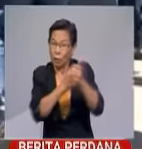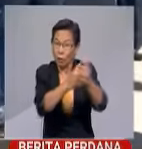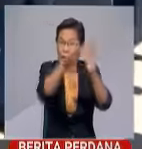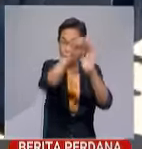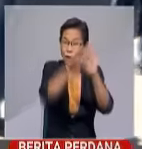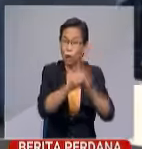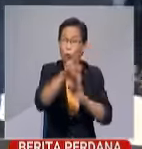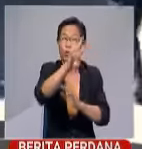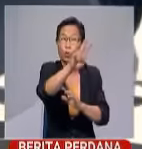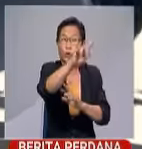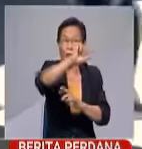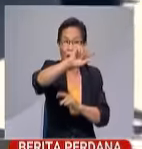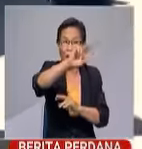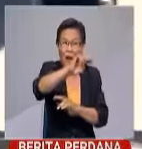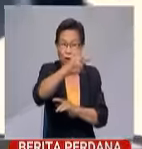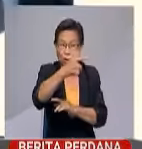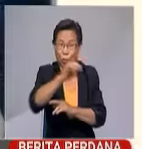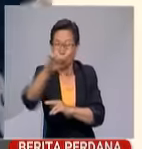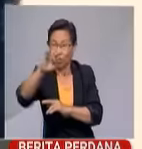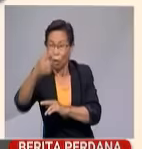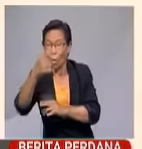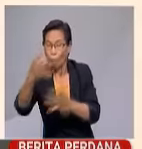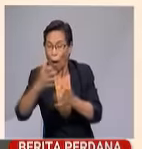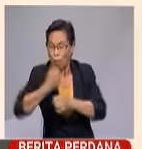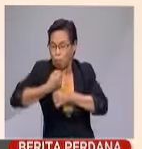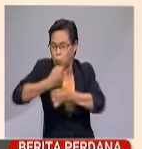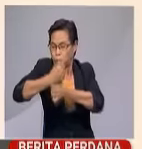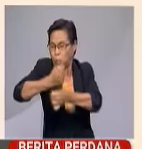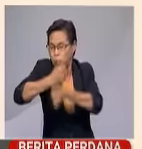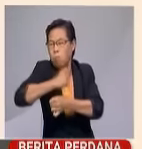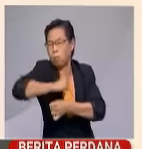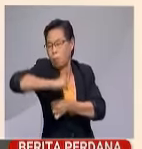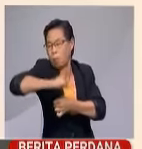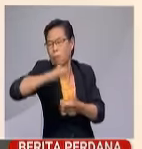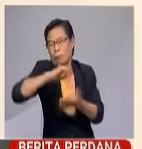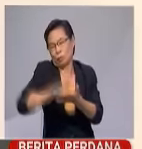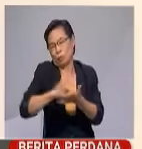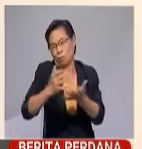NGO yang mahu mengadakan bantahan berkenaan.